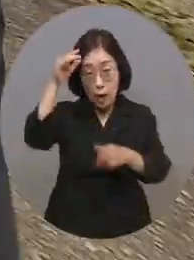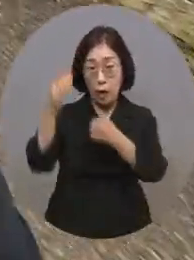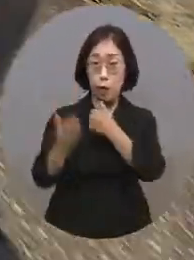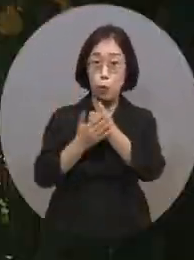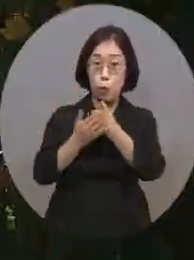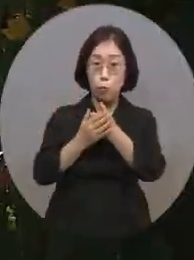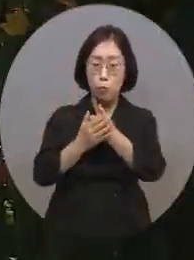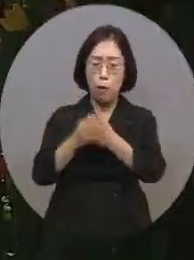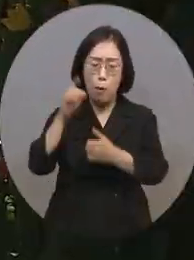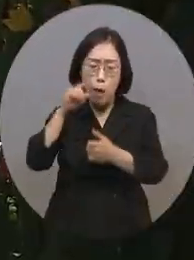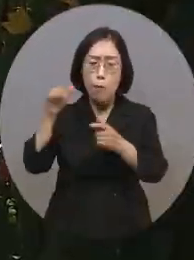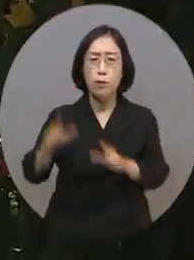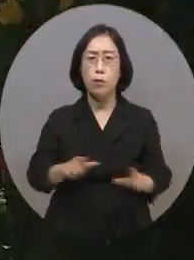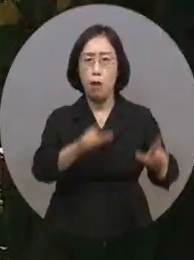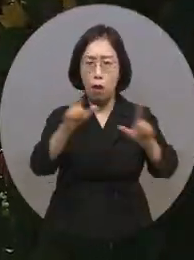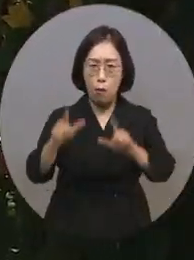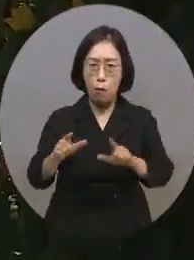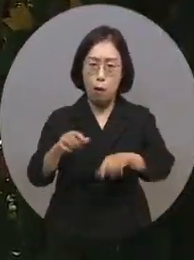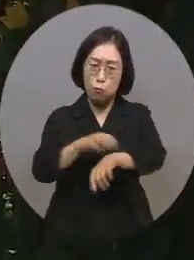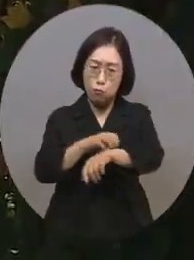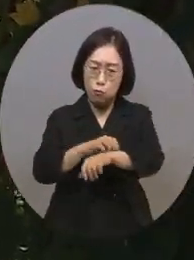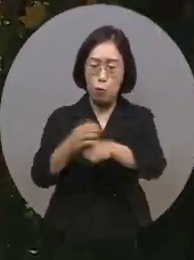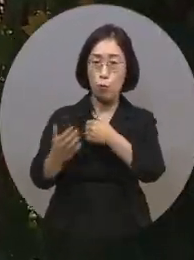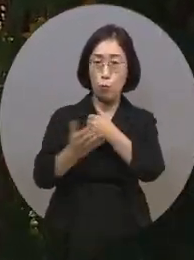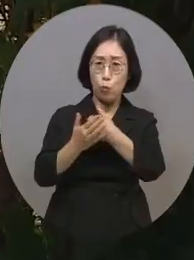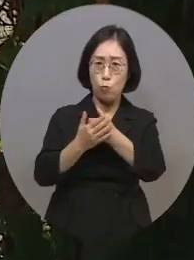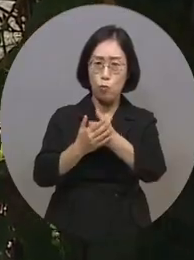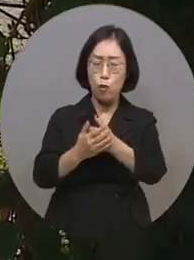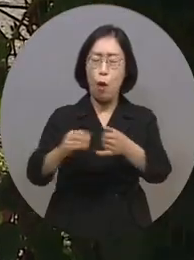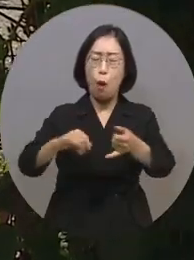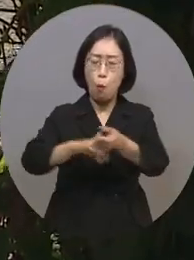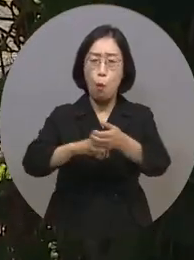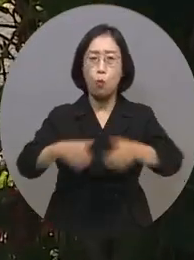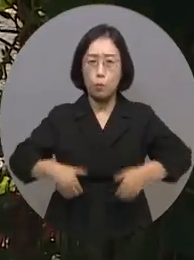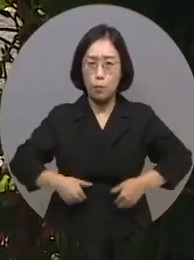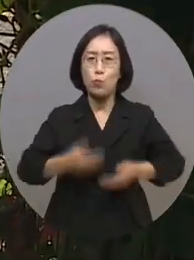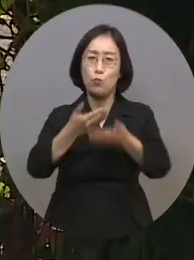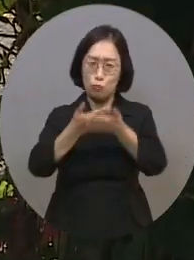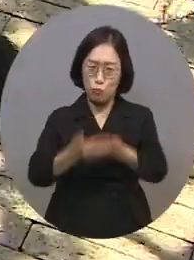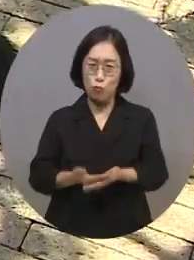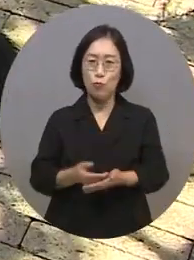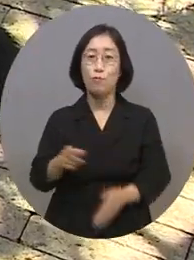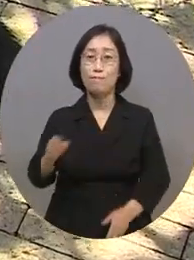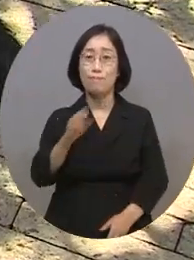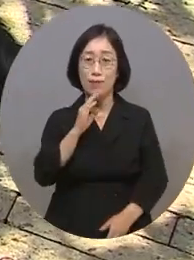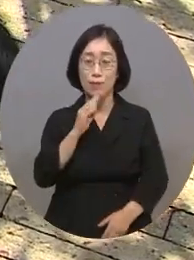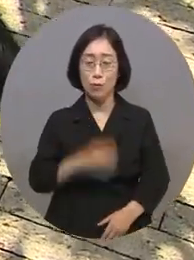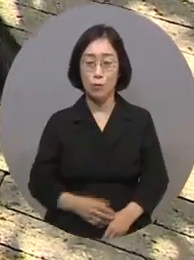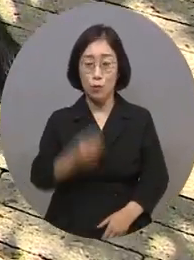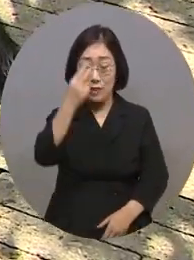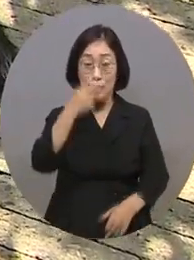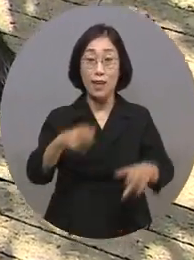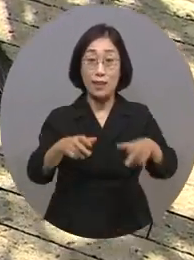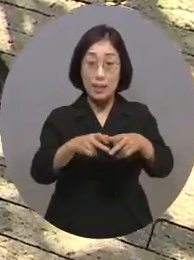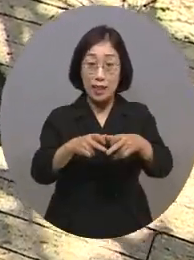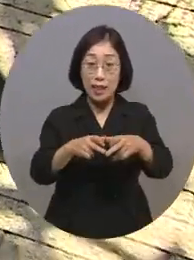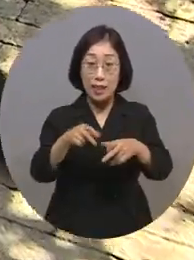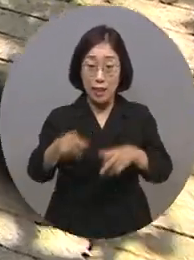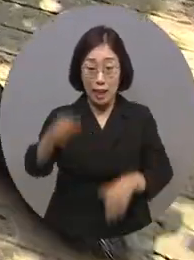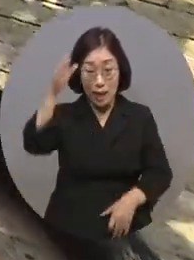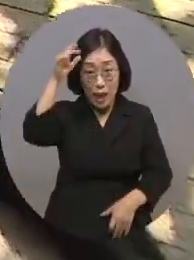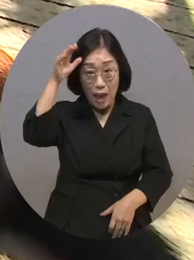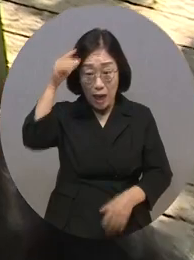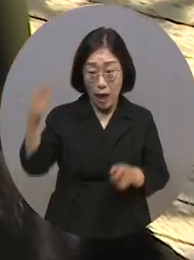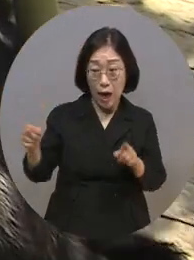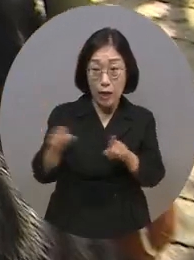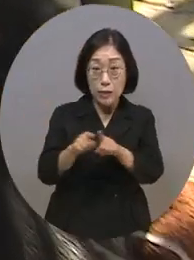느껴지는 불편함을 덜어주는 신체 일부라고 봐도 무방합니다. 특히 시각장애인에게 안내견은 세상으로